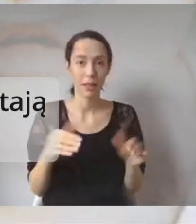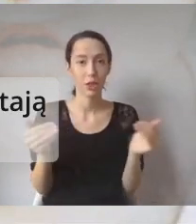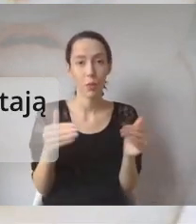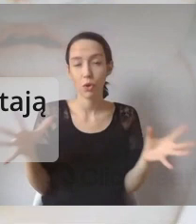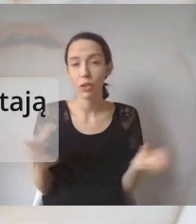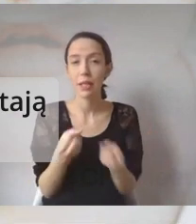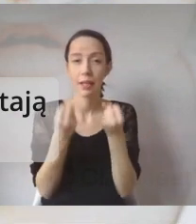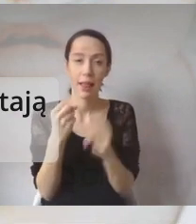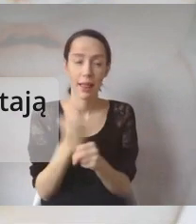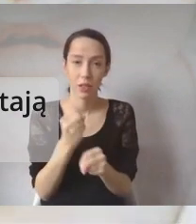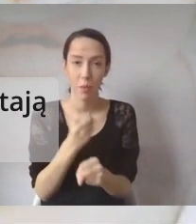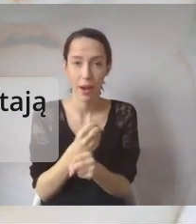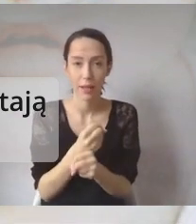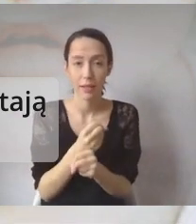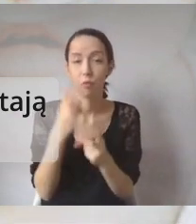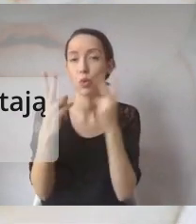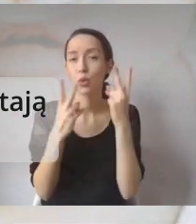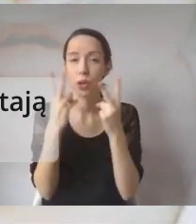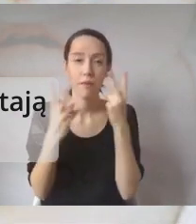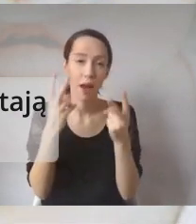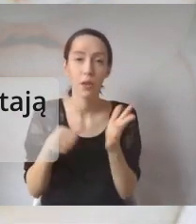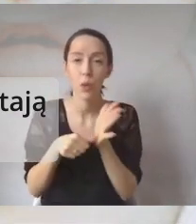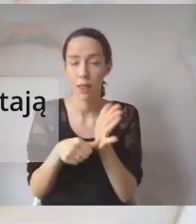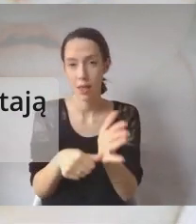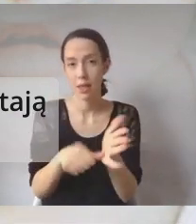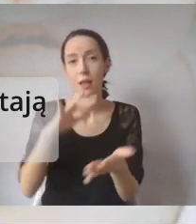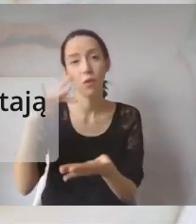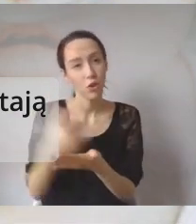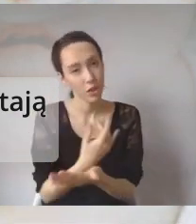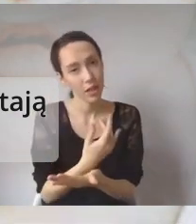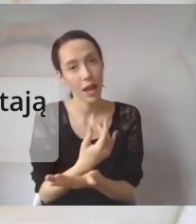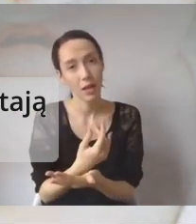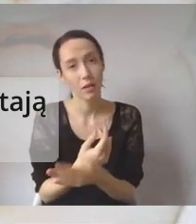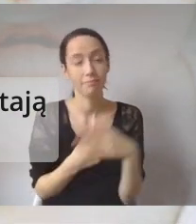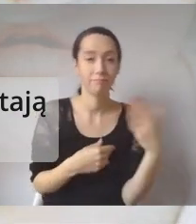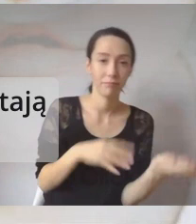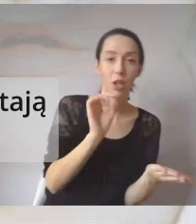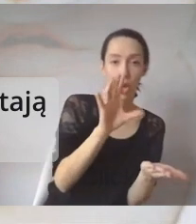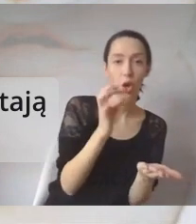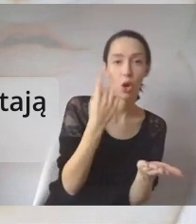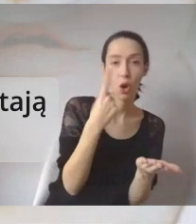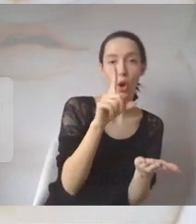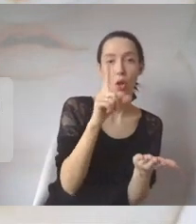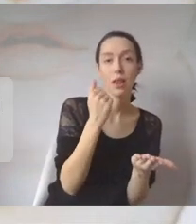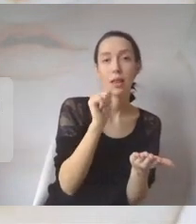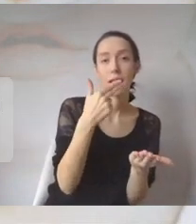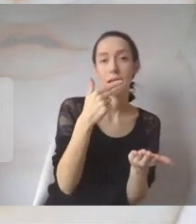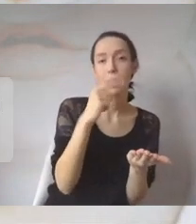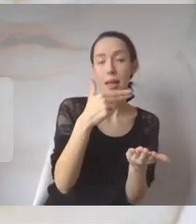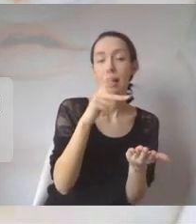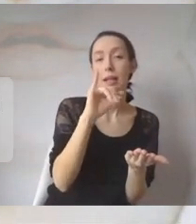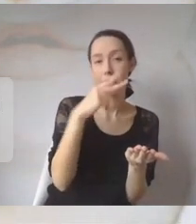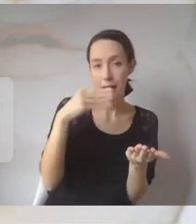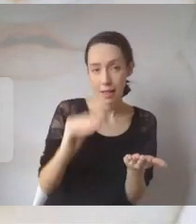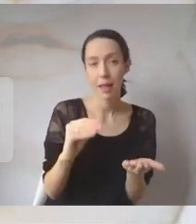rekruterzy tutaj w wyszukiwaniu kandydatów korzystają z LinkedIna, ale niektórzy też z Golden Line'a. Dlatego zachęcam,